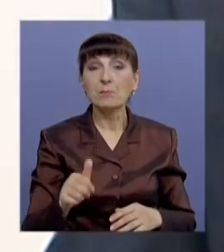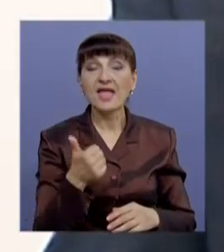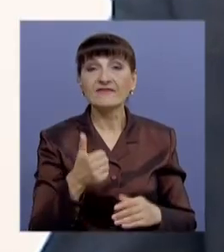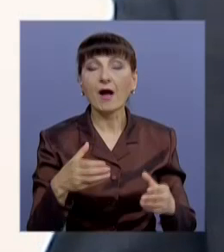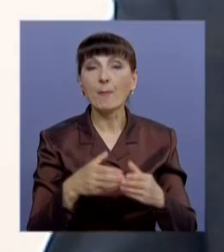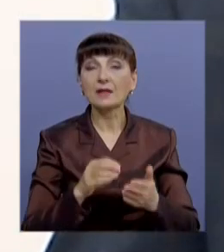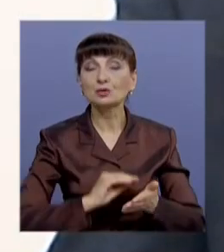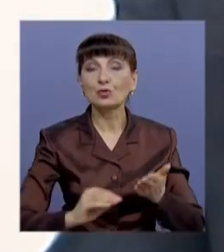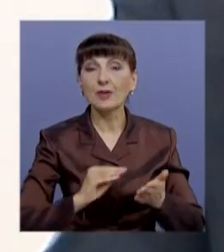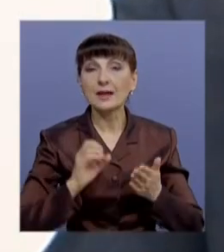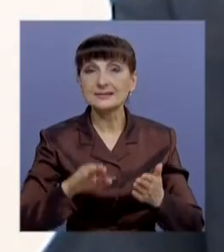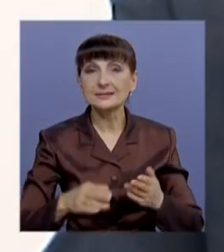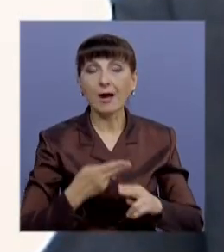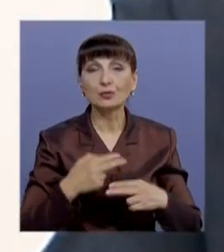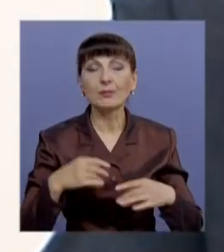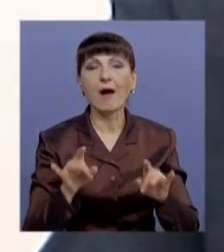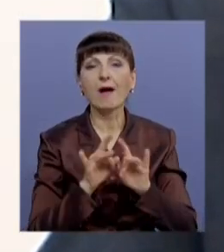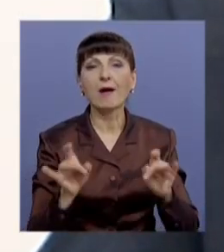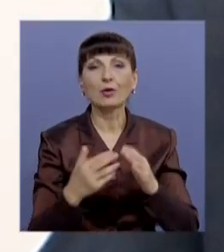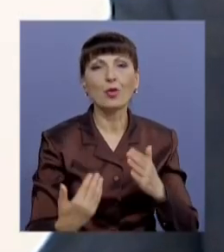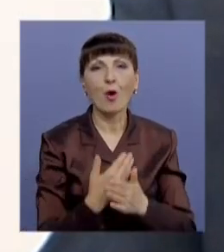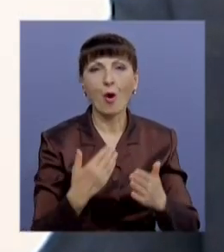команда журналистов, с которыми мы делимся этой новостью.